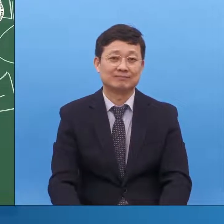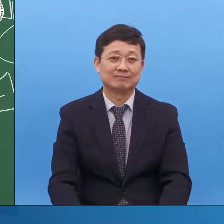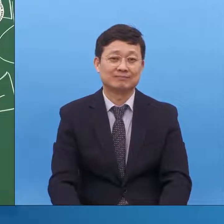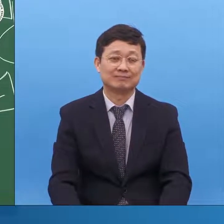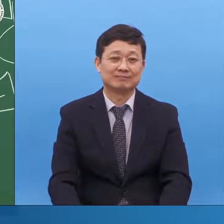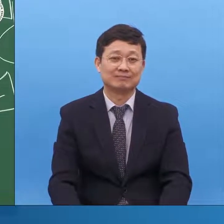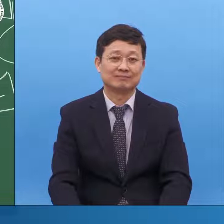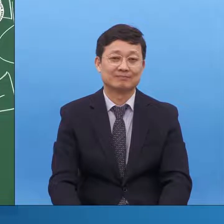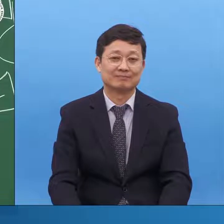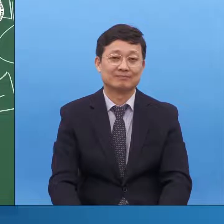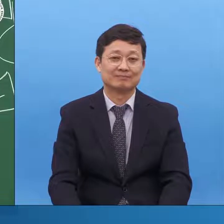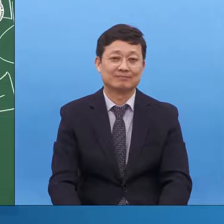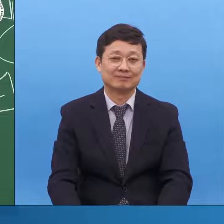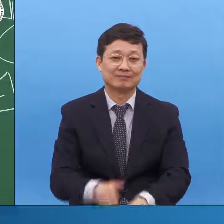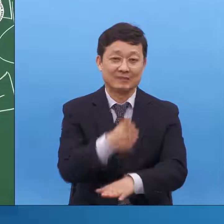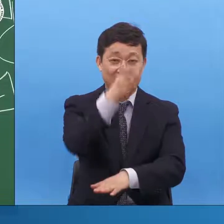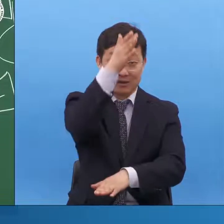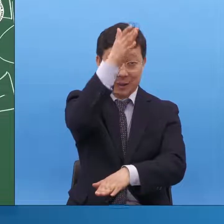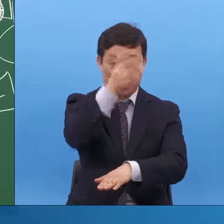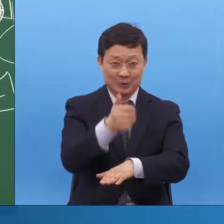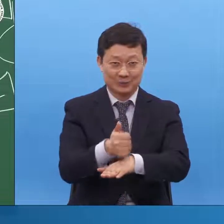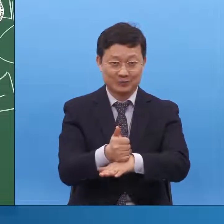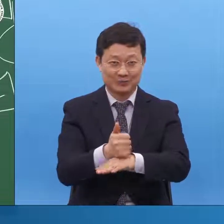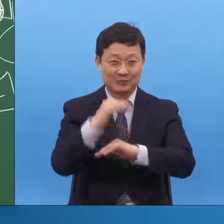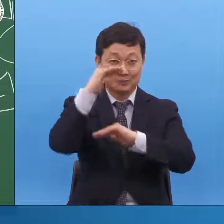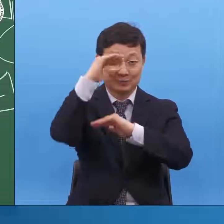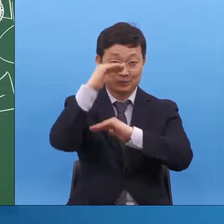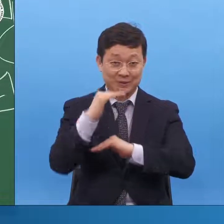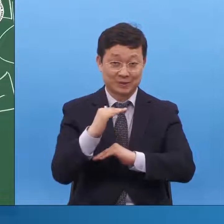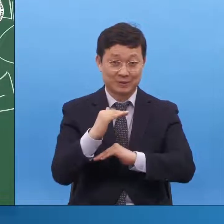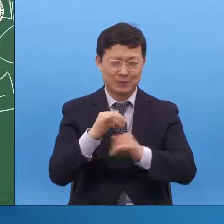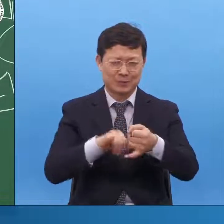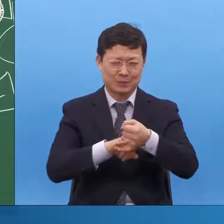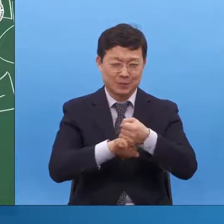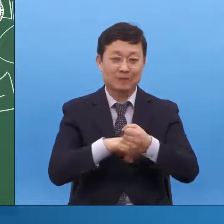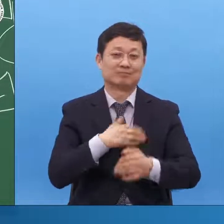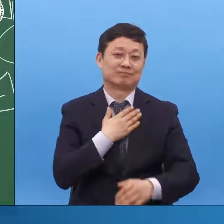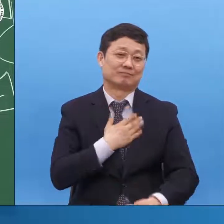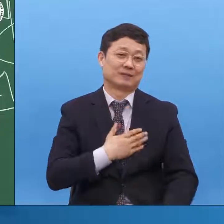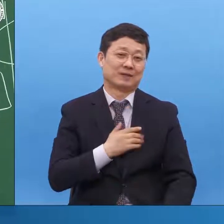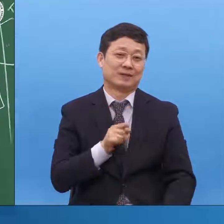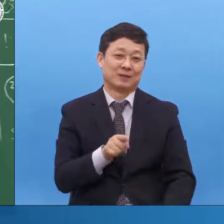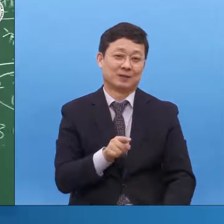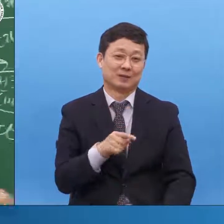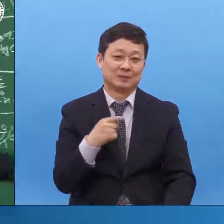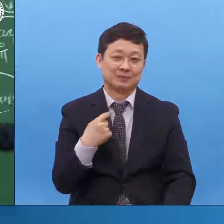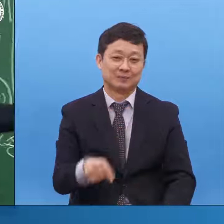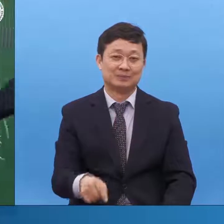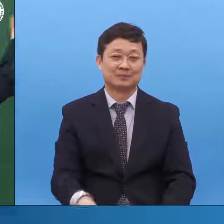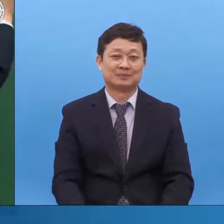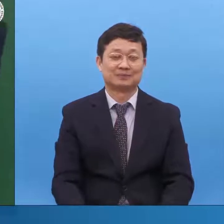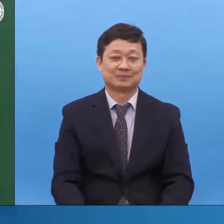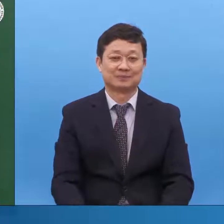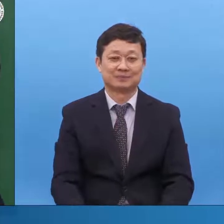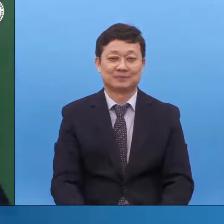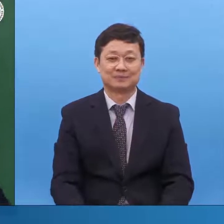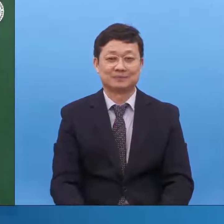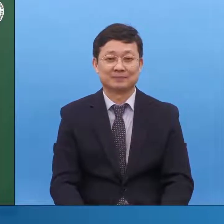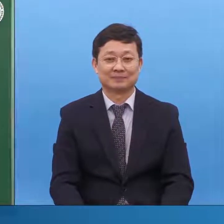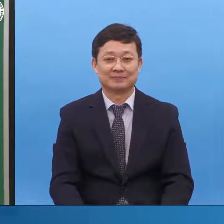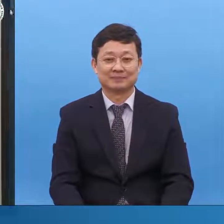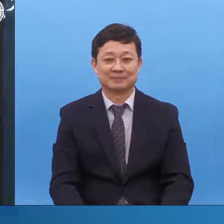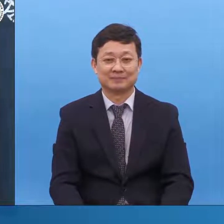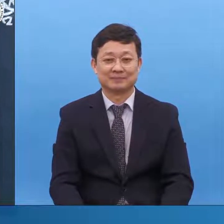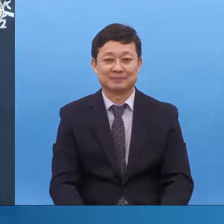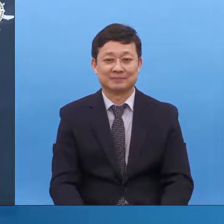큰 거, 오늘 결론에서는 여러분이 꼭 알아야 되니까 흩어진 제자. And the biggest thing that our remnants must know, I'm going to discuss it through